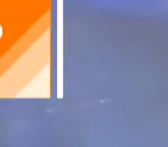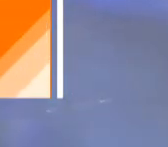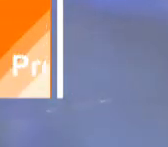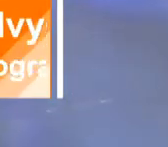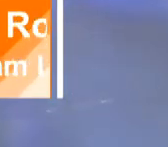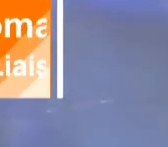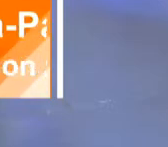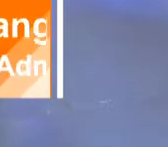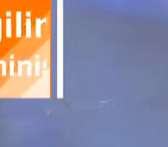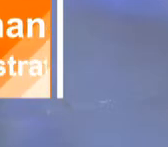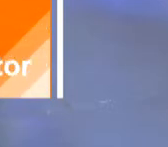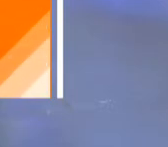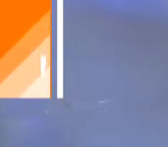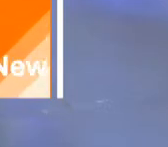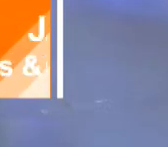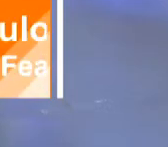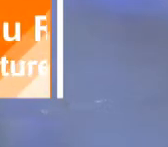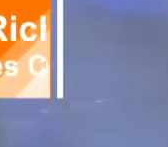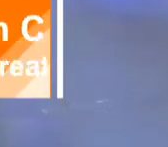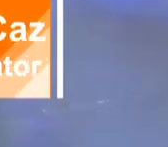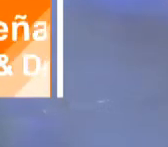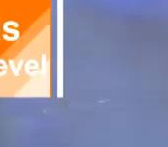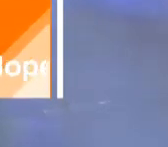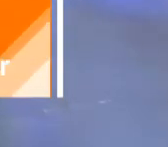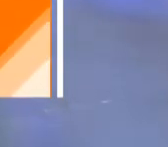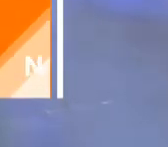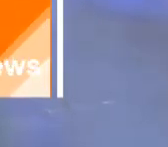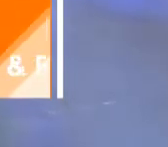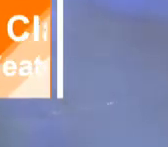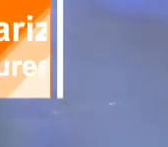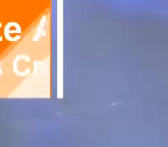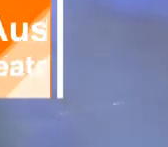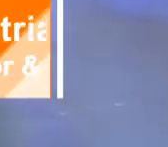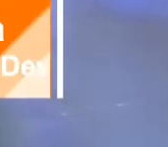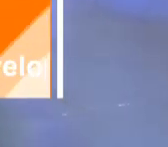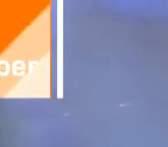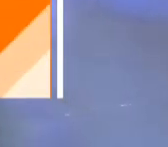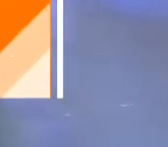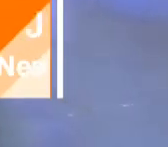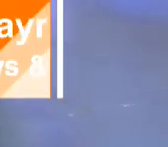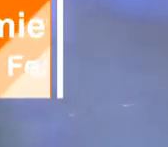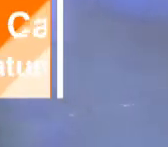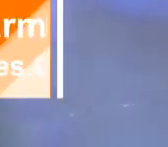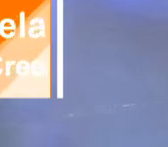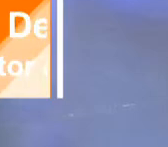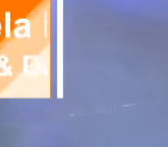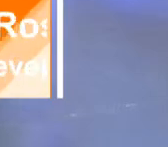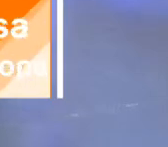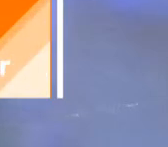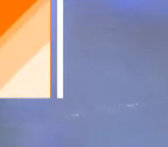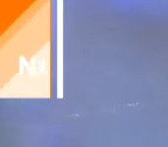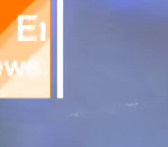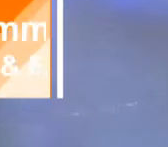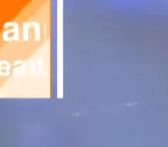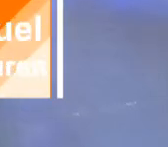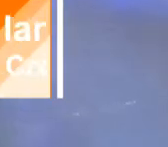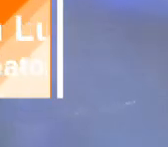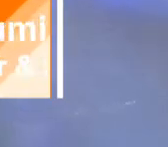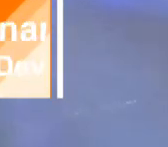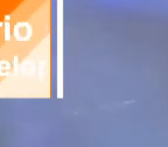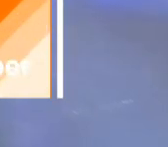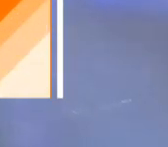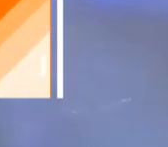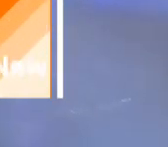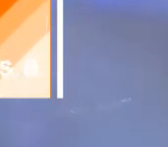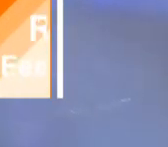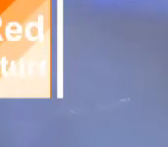Diba? Be responsible. Gayahin nyo ang Julius Babaw unplugged. Yun, unplugged. Nasa 1PH na. Nasa 1PH na. Thank you. Nasa 1PH na